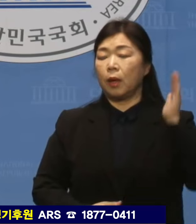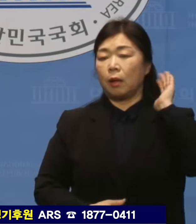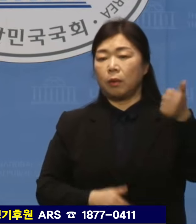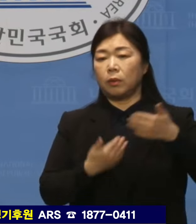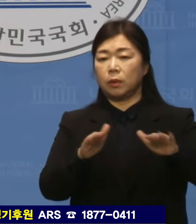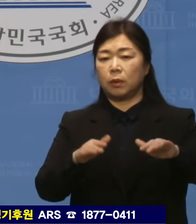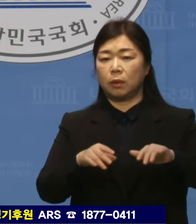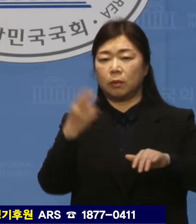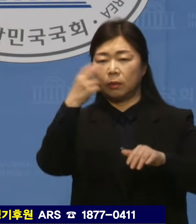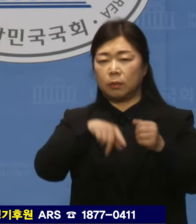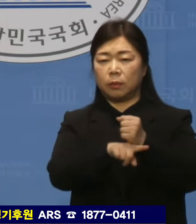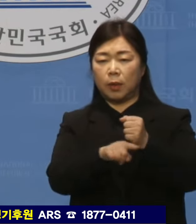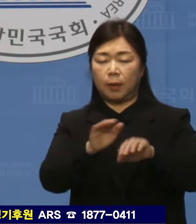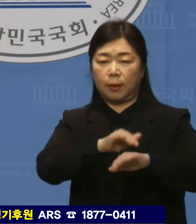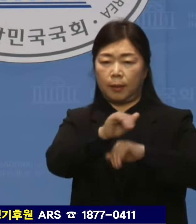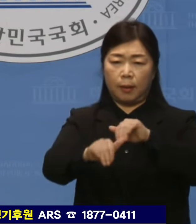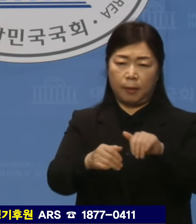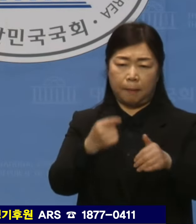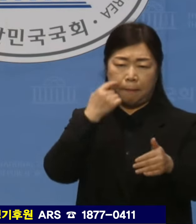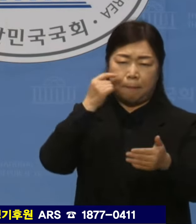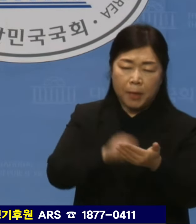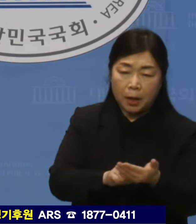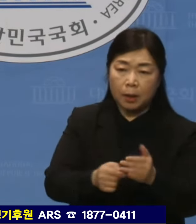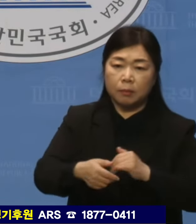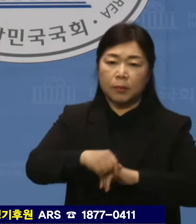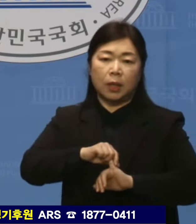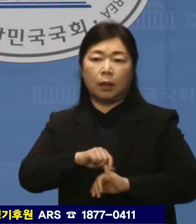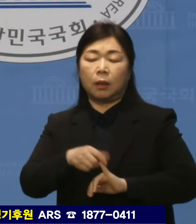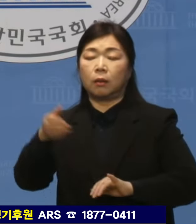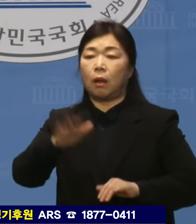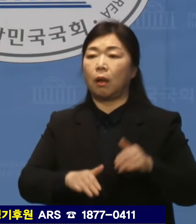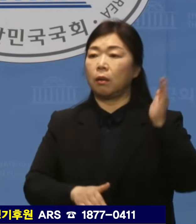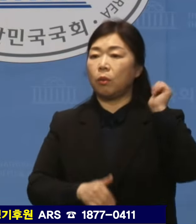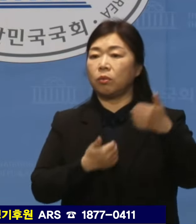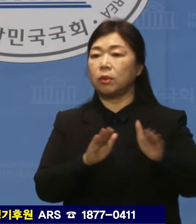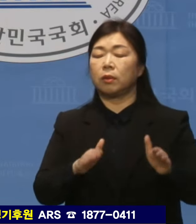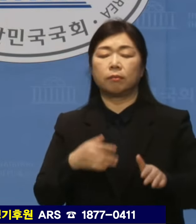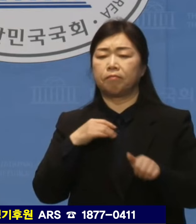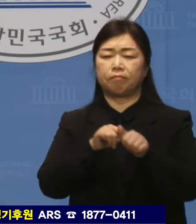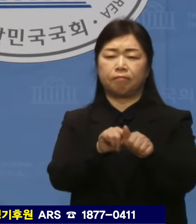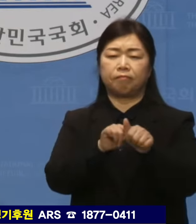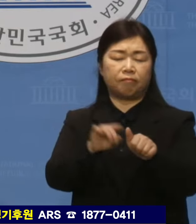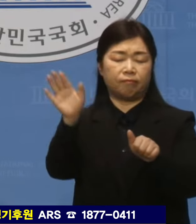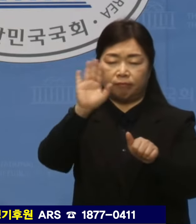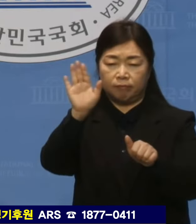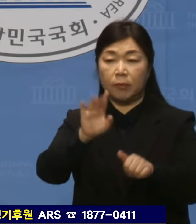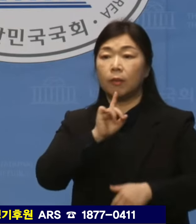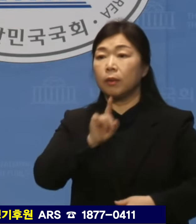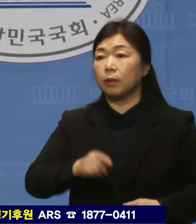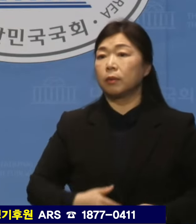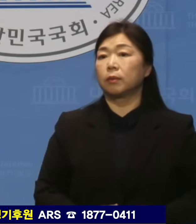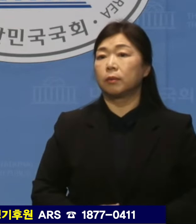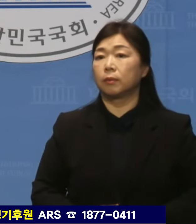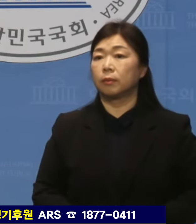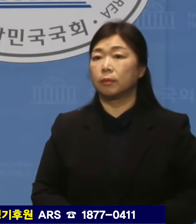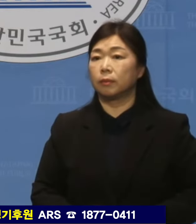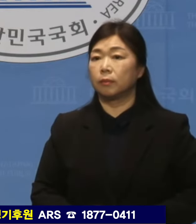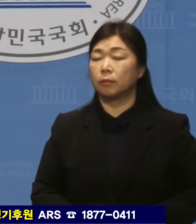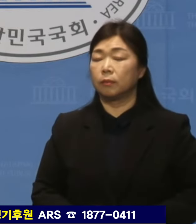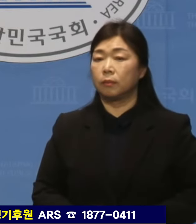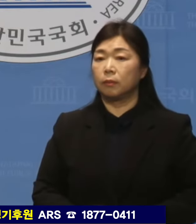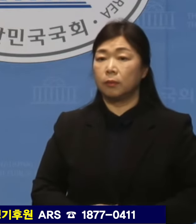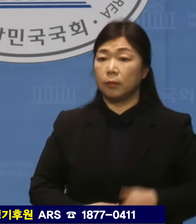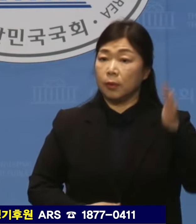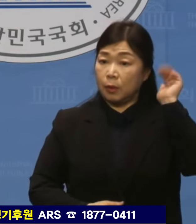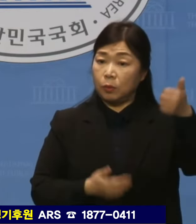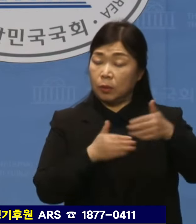개입의 꼬리가 잡혔습니다 그런데도 대통령실은 수사 외압을 부인할 셈입니까 더 이상